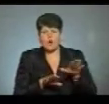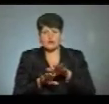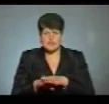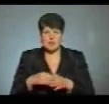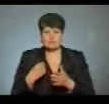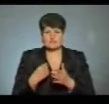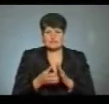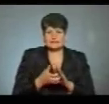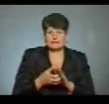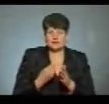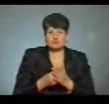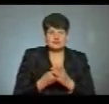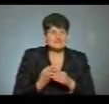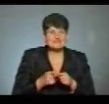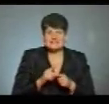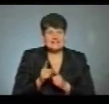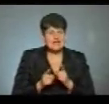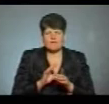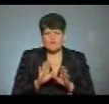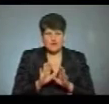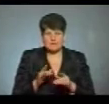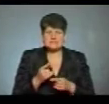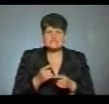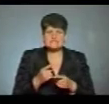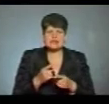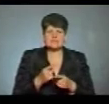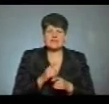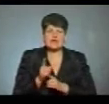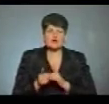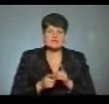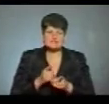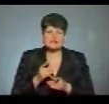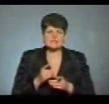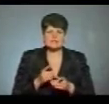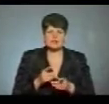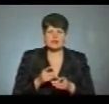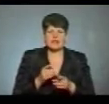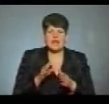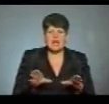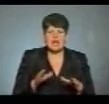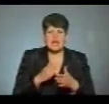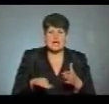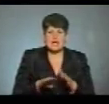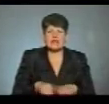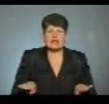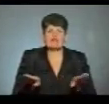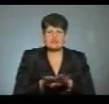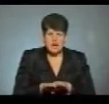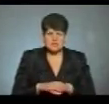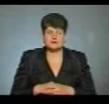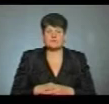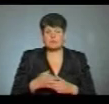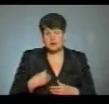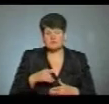це фактично це не реформа, це є реорганізація, оптимізація, закриття і ліквідація. Тому ми сподівалися